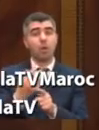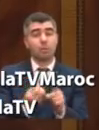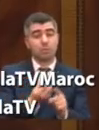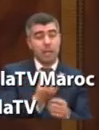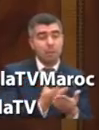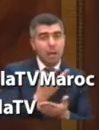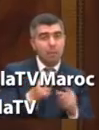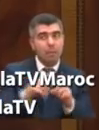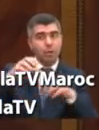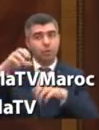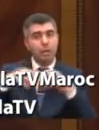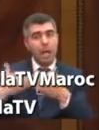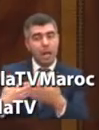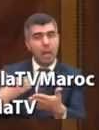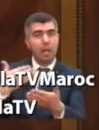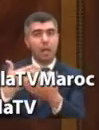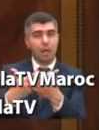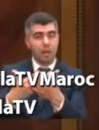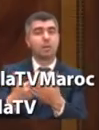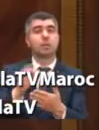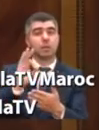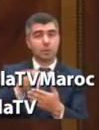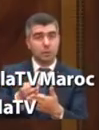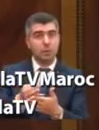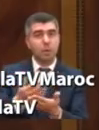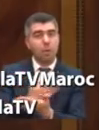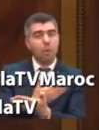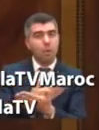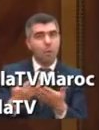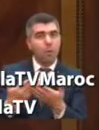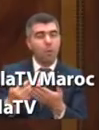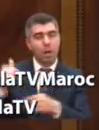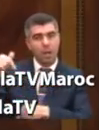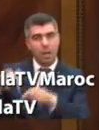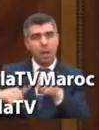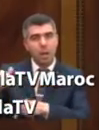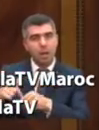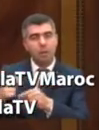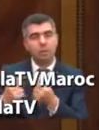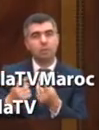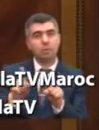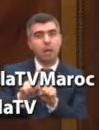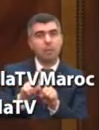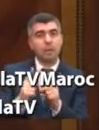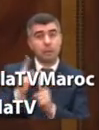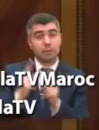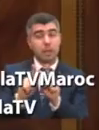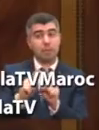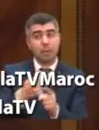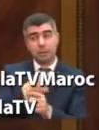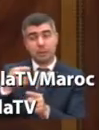هذا الشتاء الاخر اللي جات حسنات الغطاء النباتي، وكنا بعد الاقاليم غادي نصيفطوا لهم الامكانيات، وقالنا ما تصيفطوا شيء